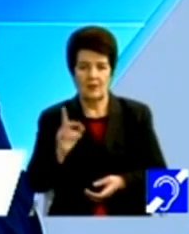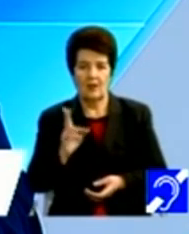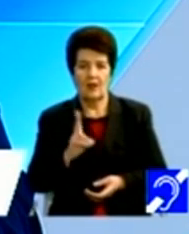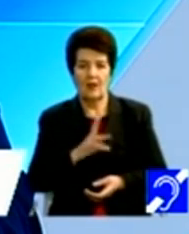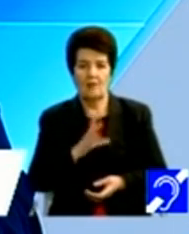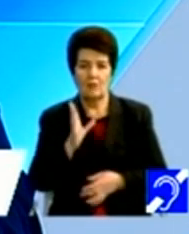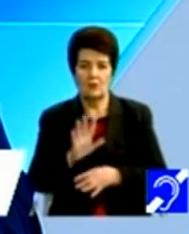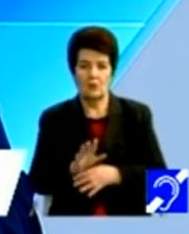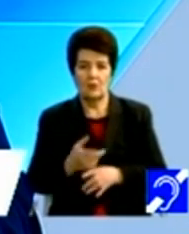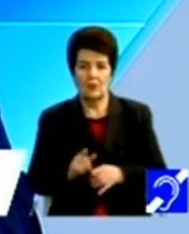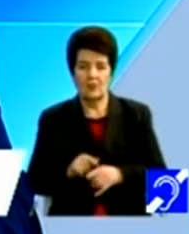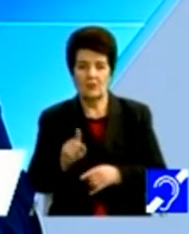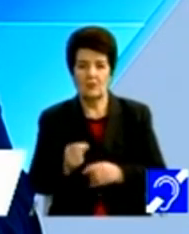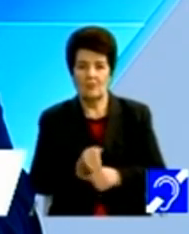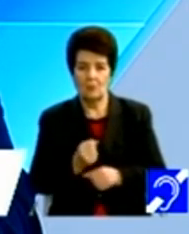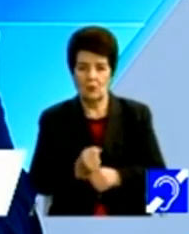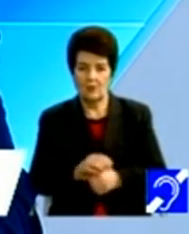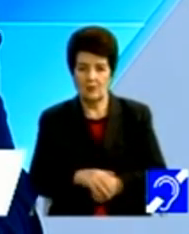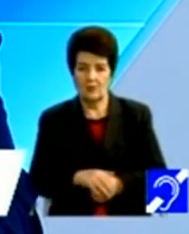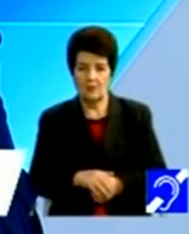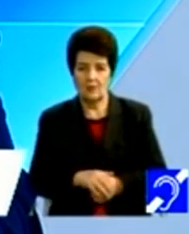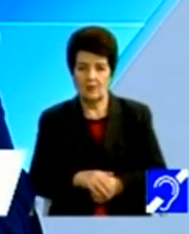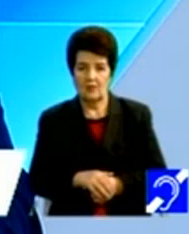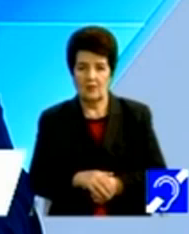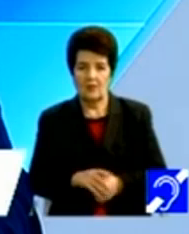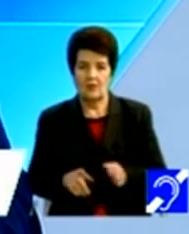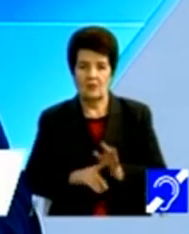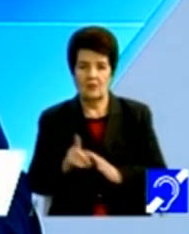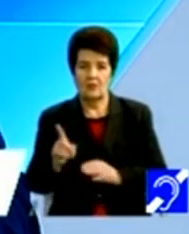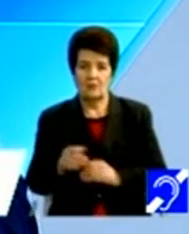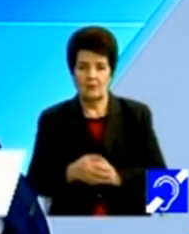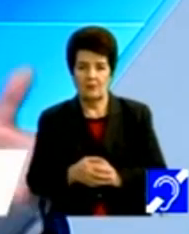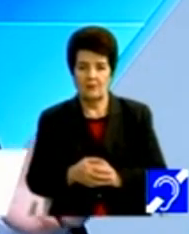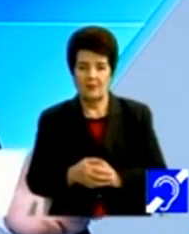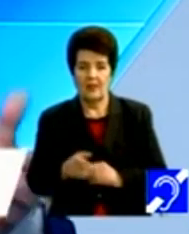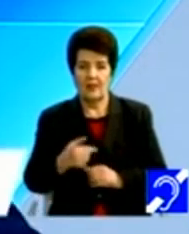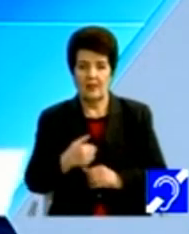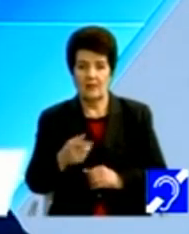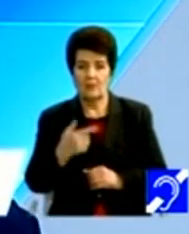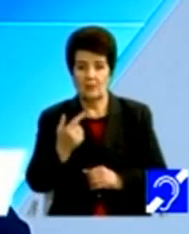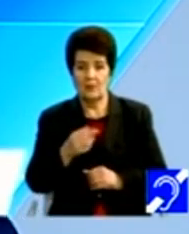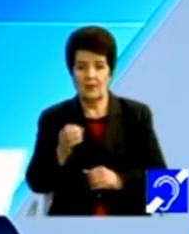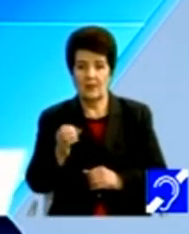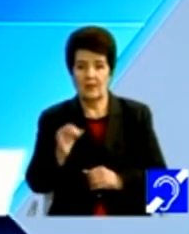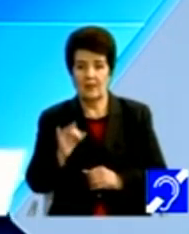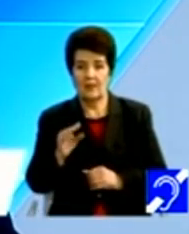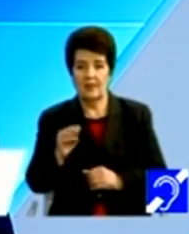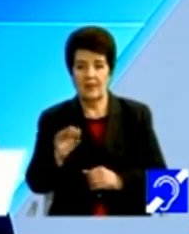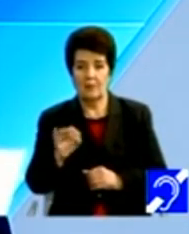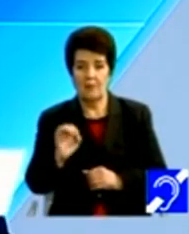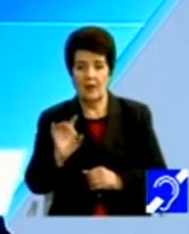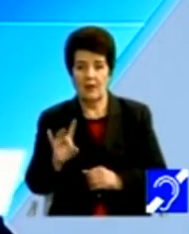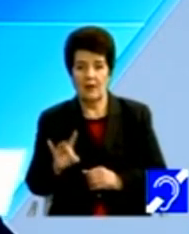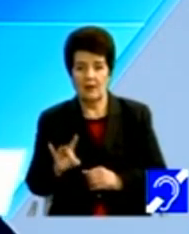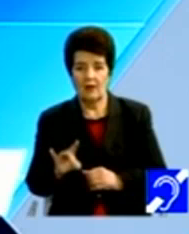care au fost în aceste funcții, exceptând interimatul funcției? Eu pot și despre interimat și chiar o să-i numesc.